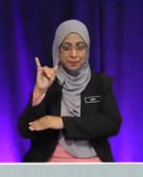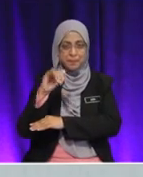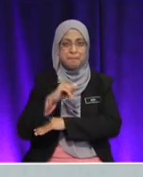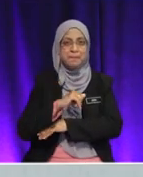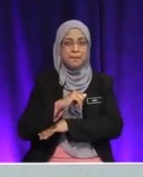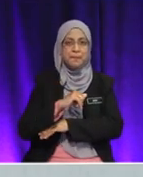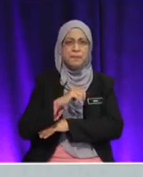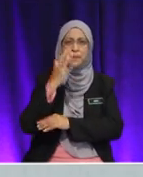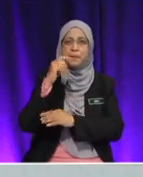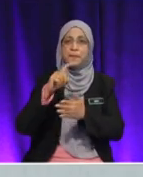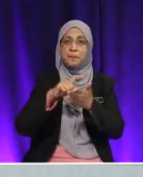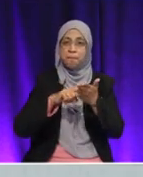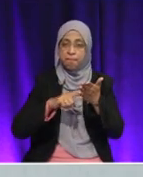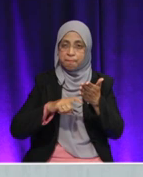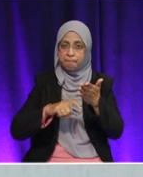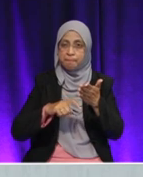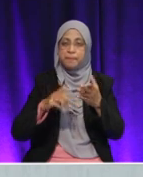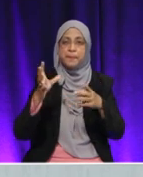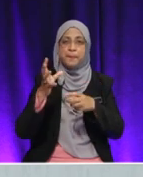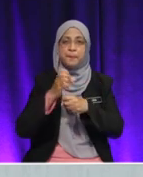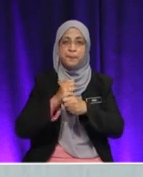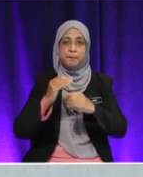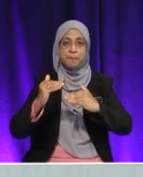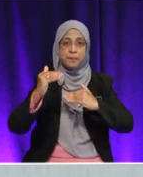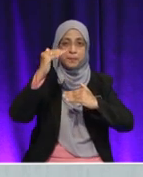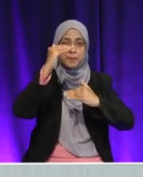dapat meningkatkan ekonomi negara